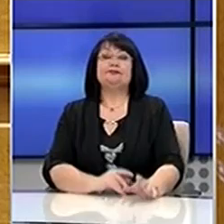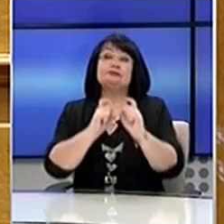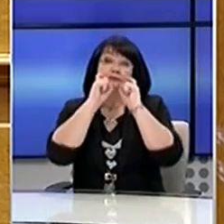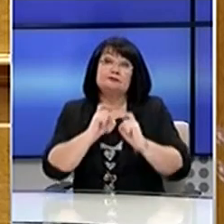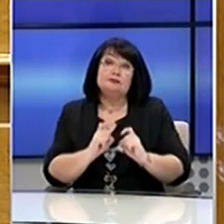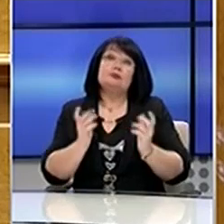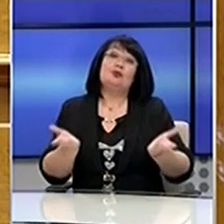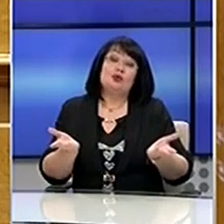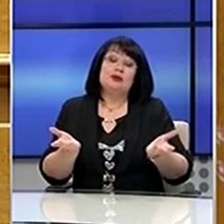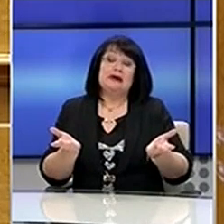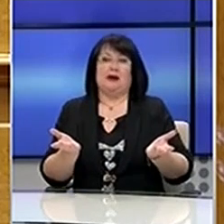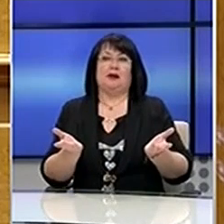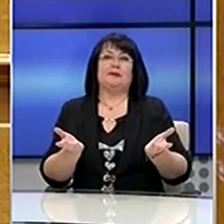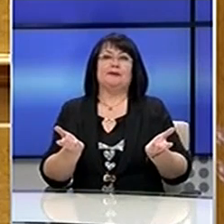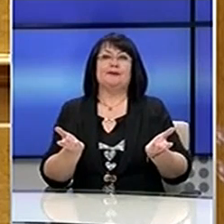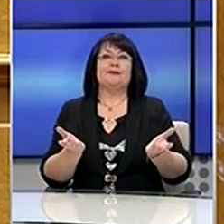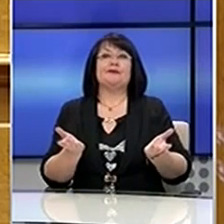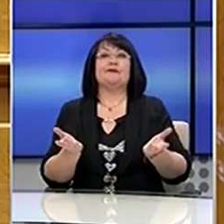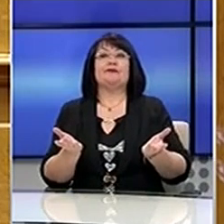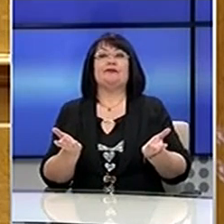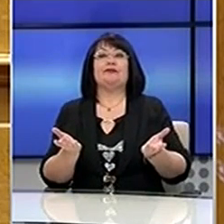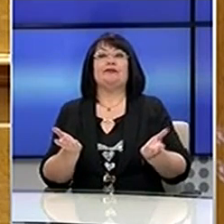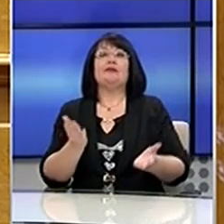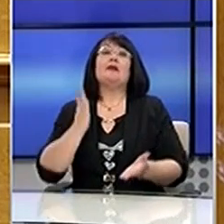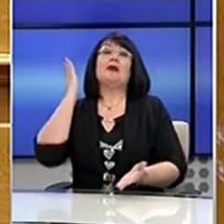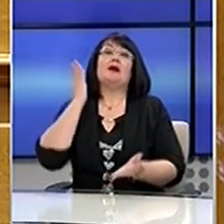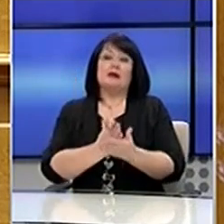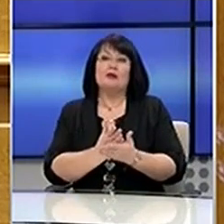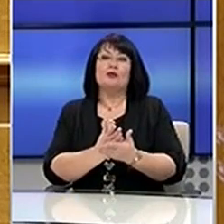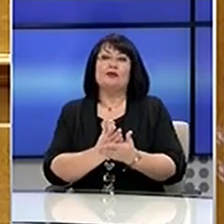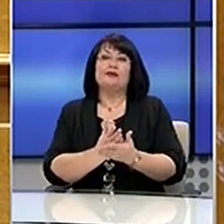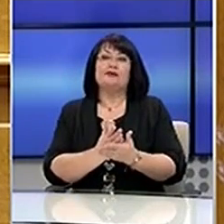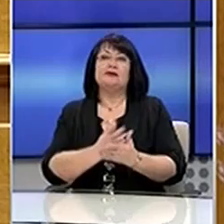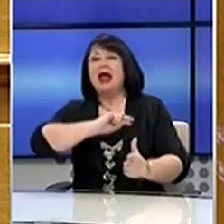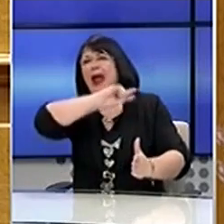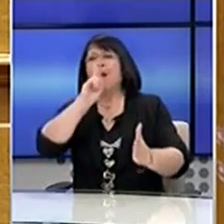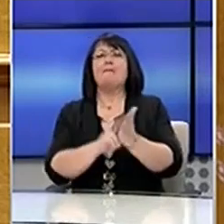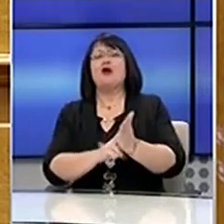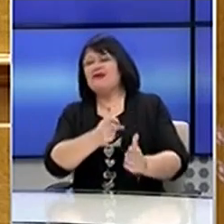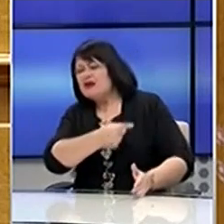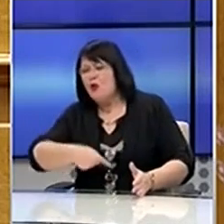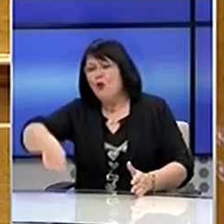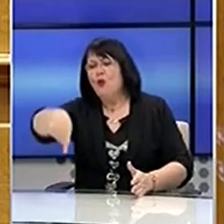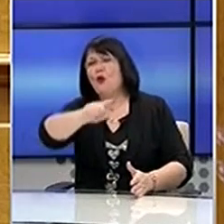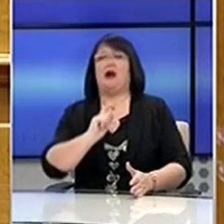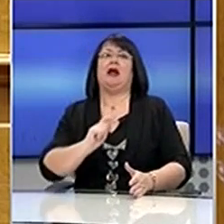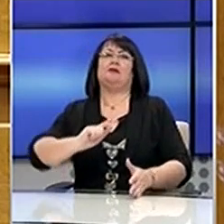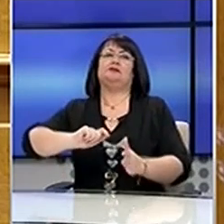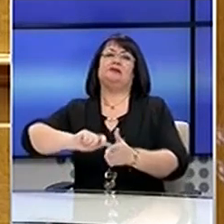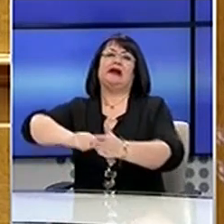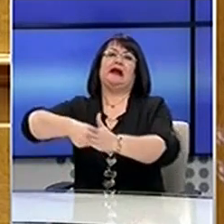Αναγκαστήκαμε να πάρουμε το δραστικό μέτρο του οριζόντιου lockdown